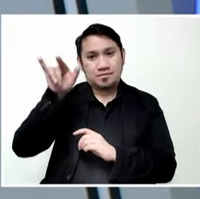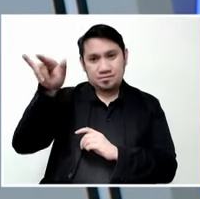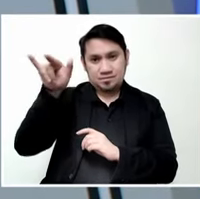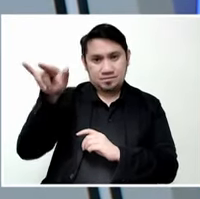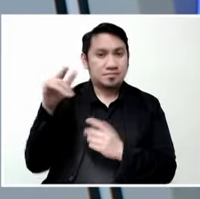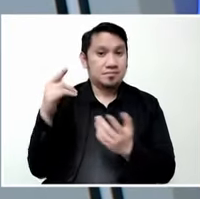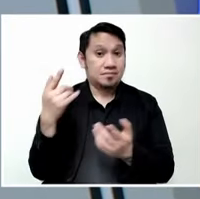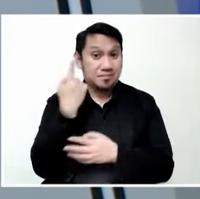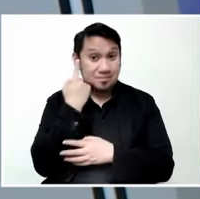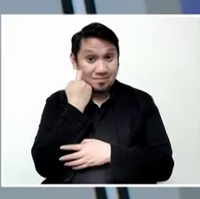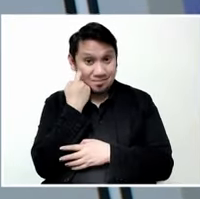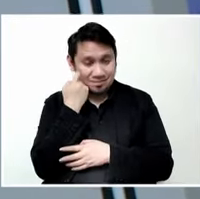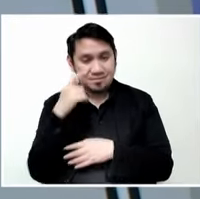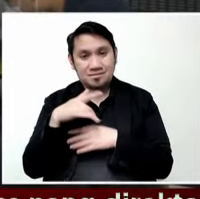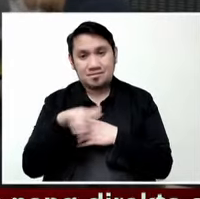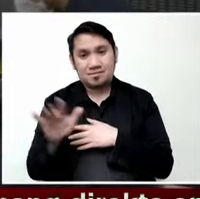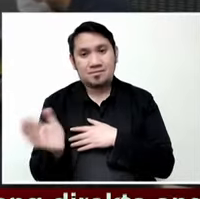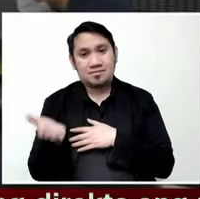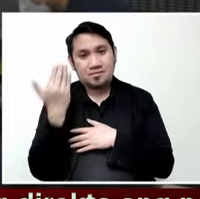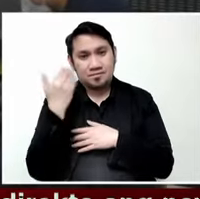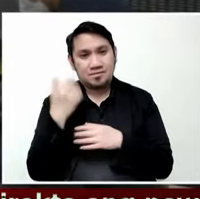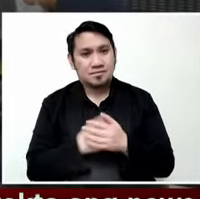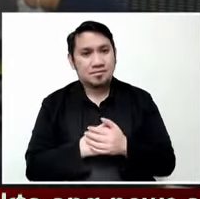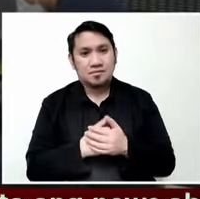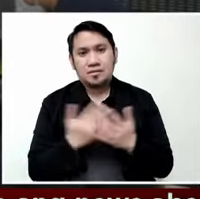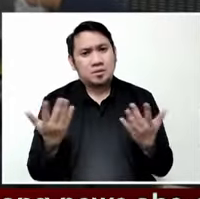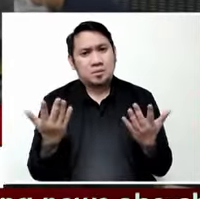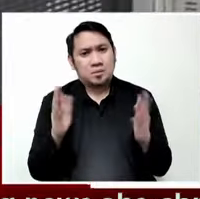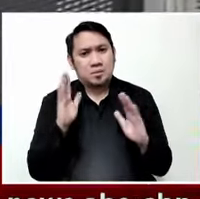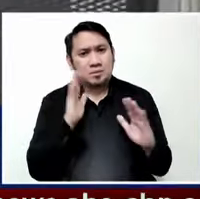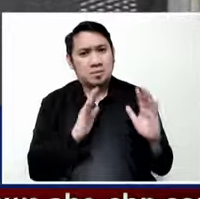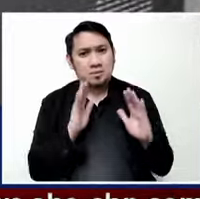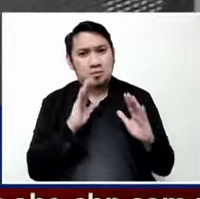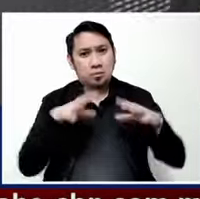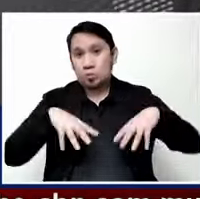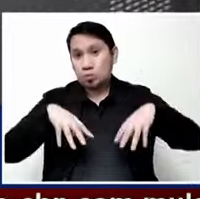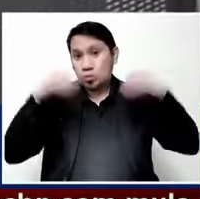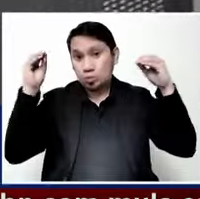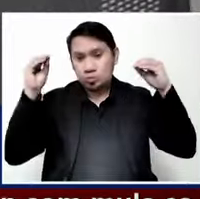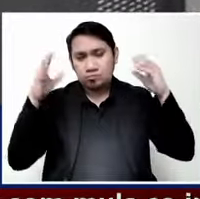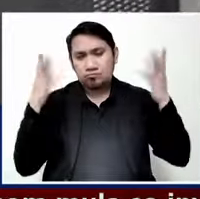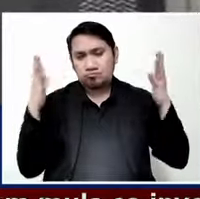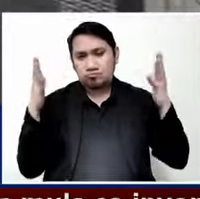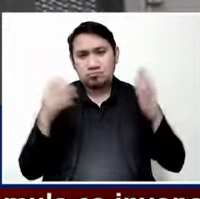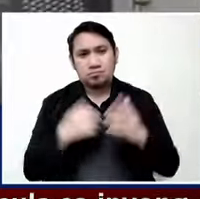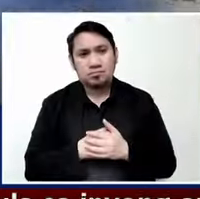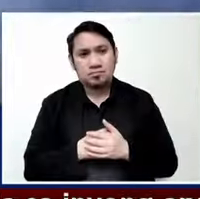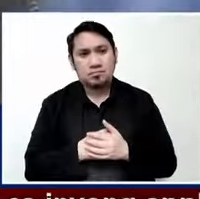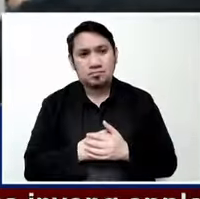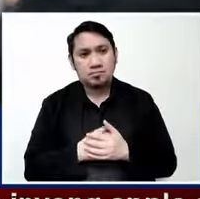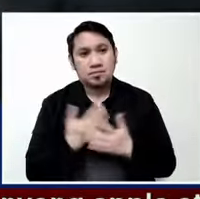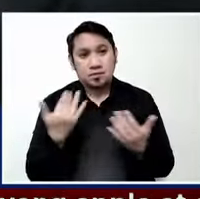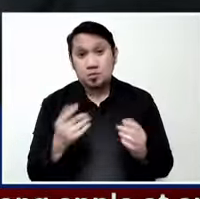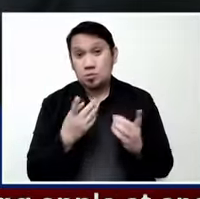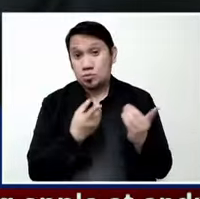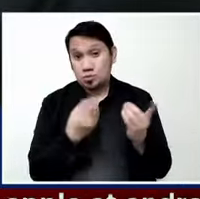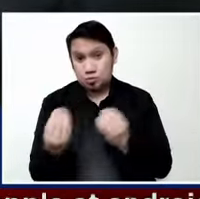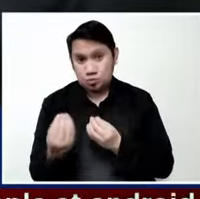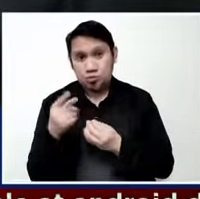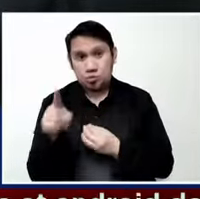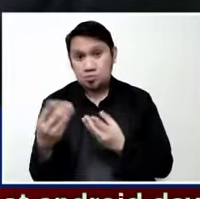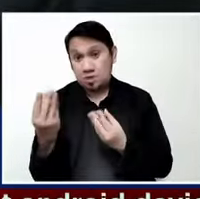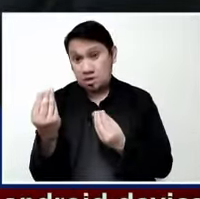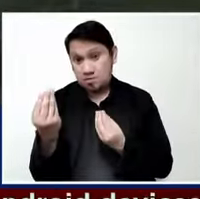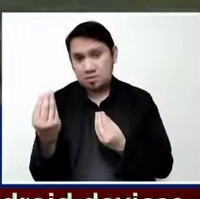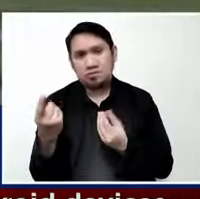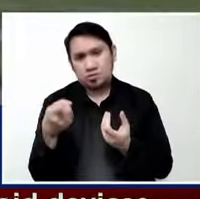kaninang madaling araw. Katunayan po, hindi nagkaroon ng total shutdown ng Philippine airspace habang sinasagawa ang upgrade.